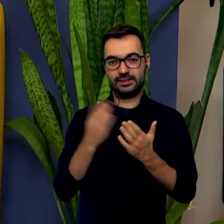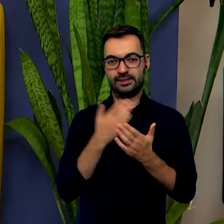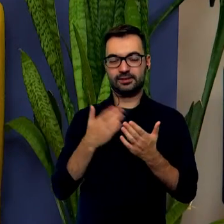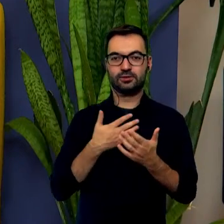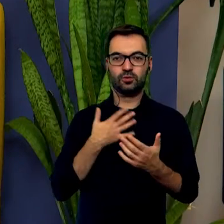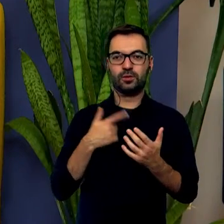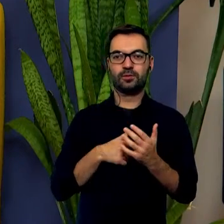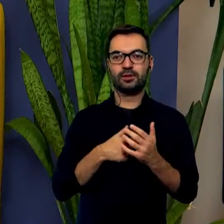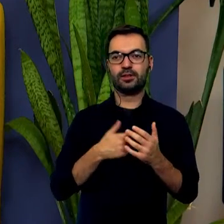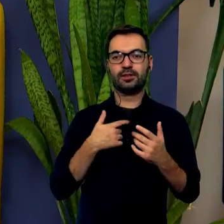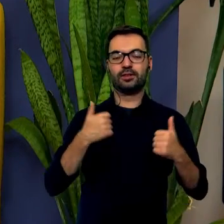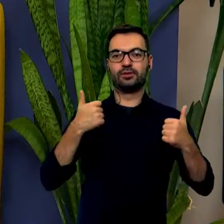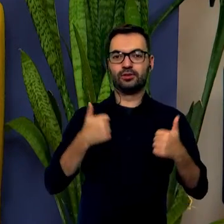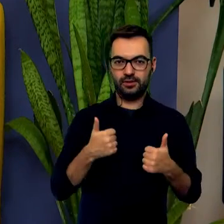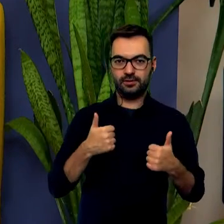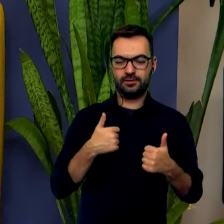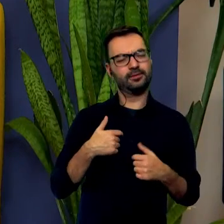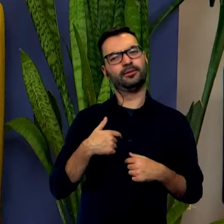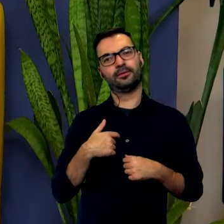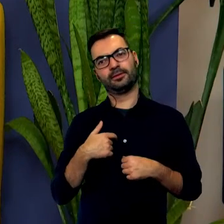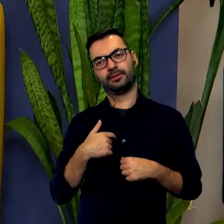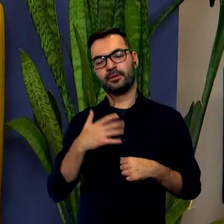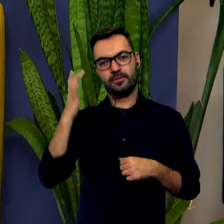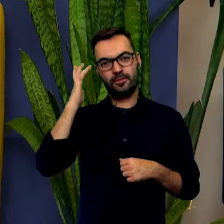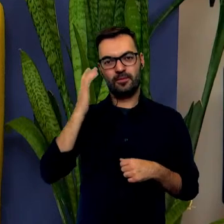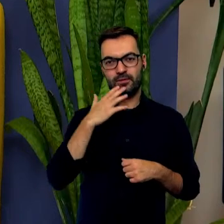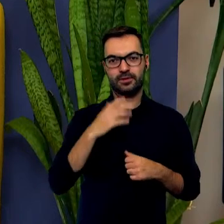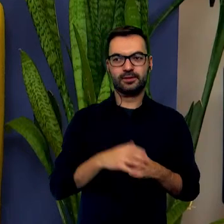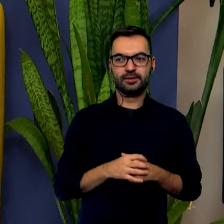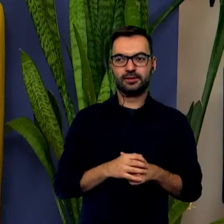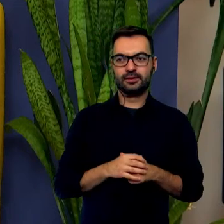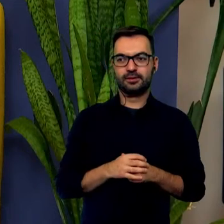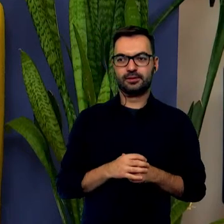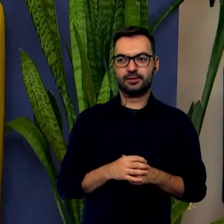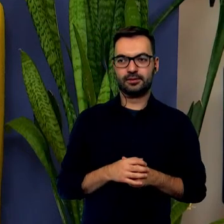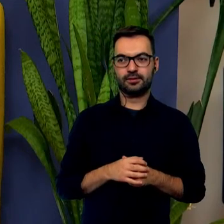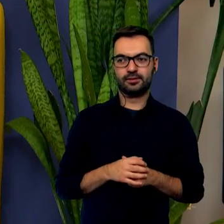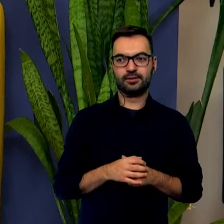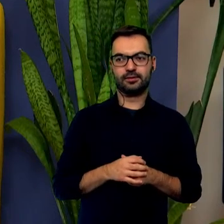takie momenty, w których zatrzymywałam się i sobie mówiłam,